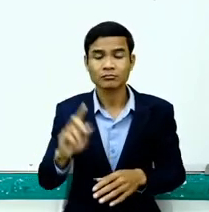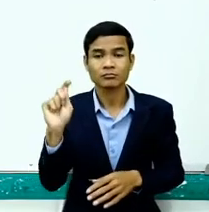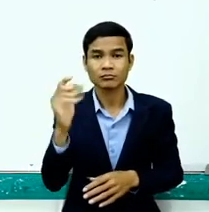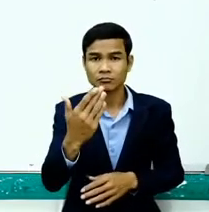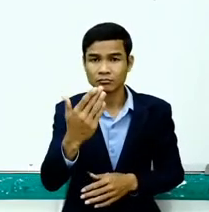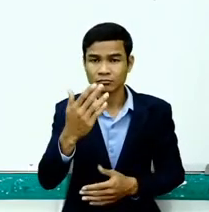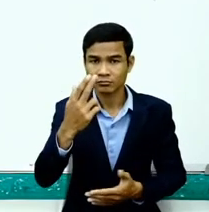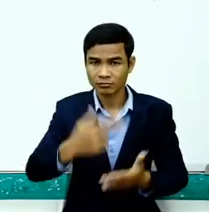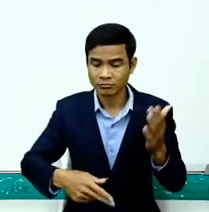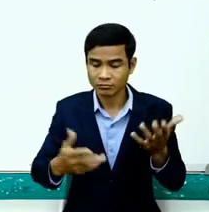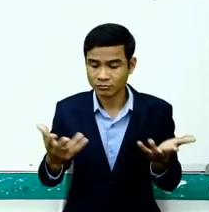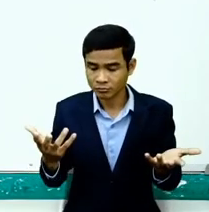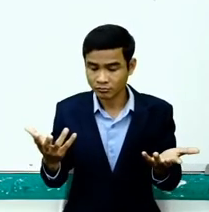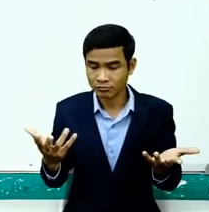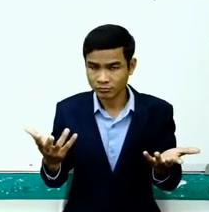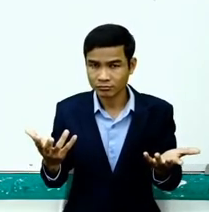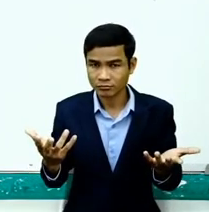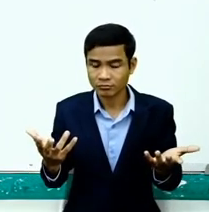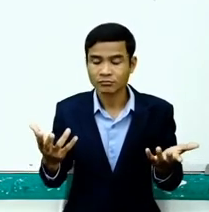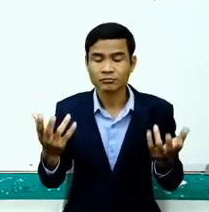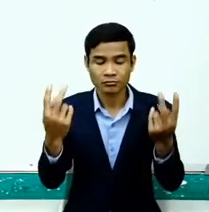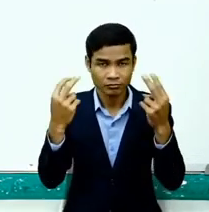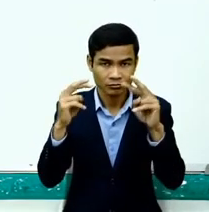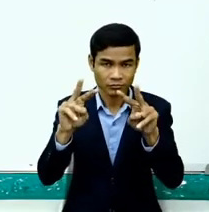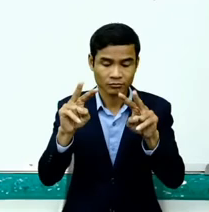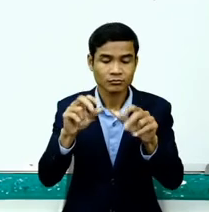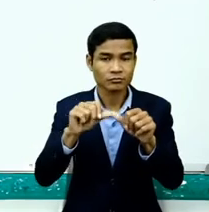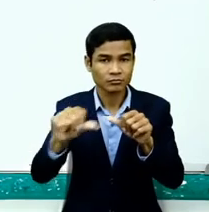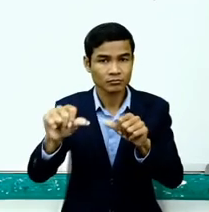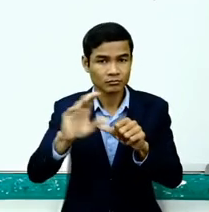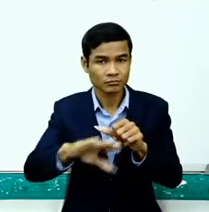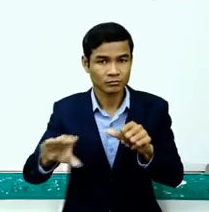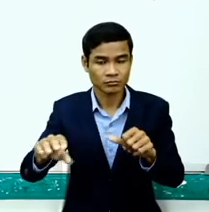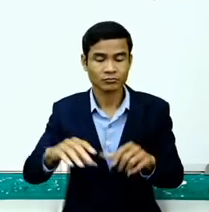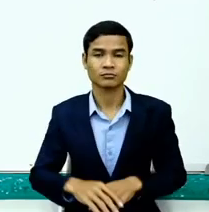បភាពអ្វីដែរឲ្យគុនបងចាចូលរួមសង្កេតបន្ត